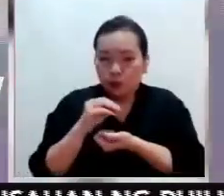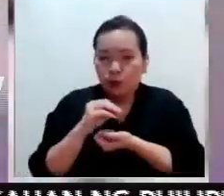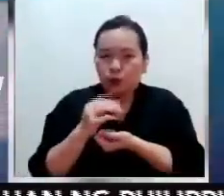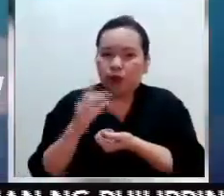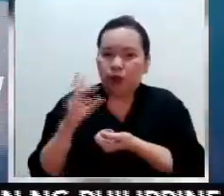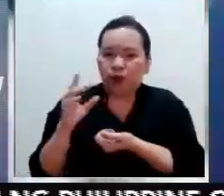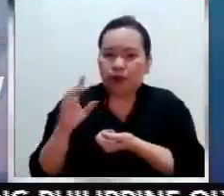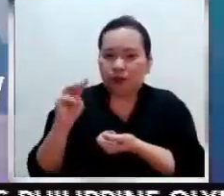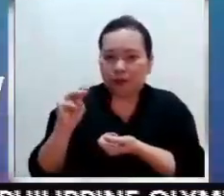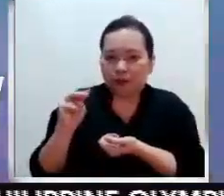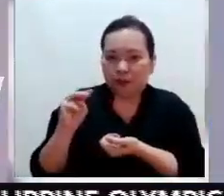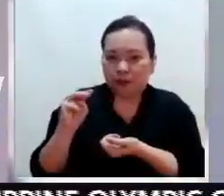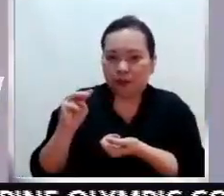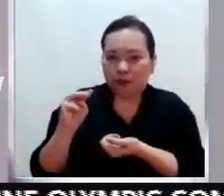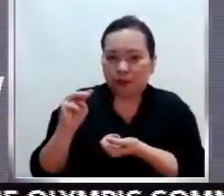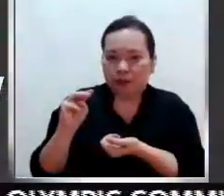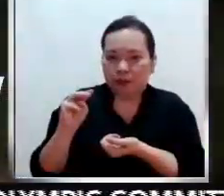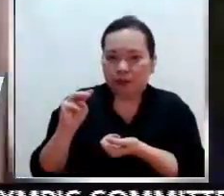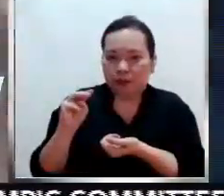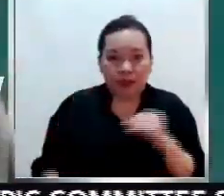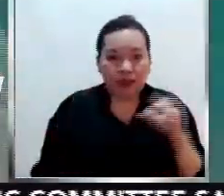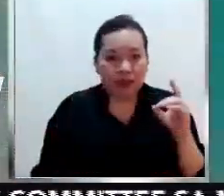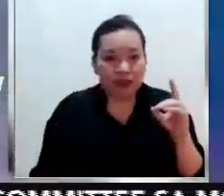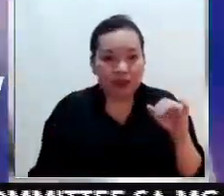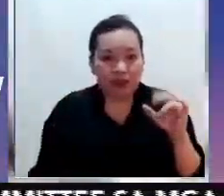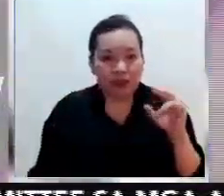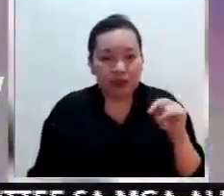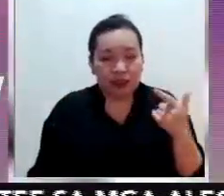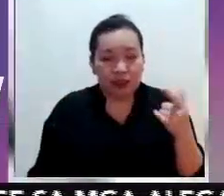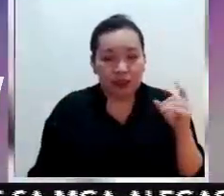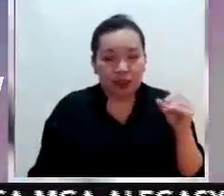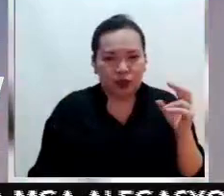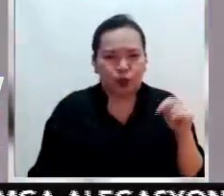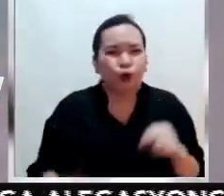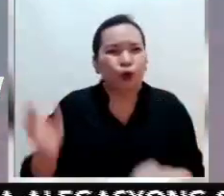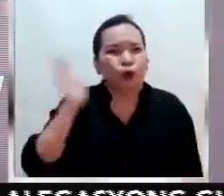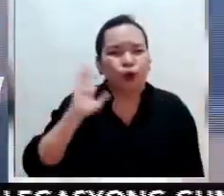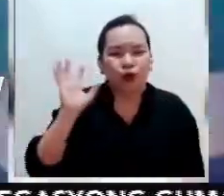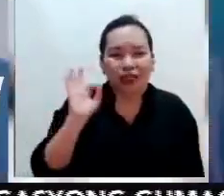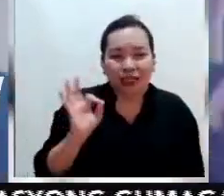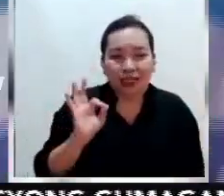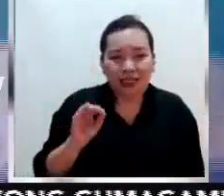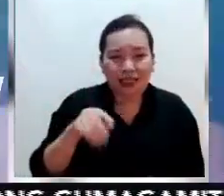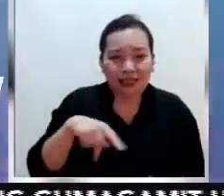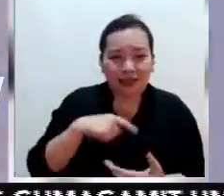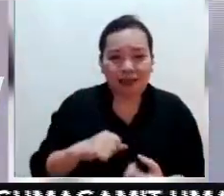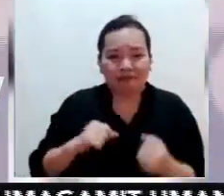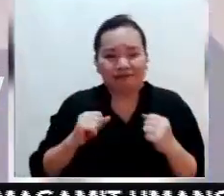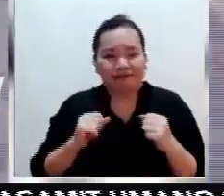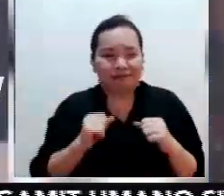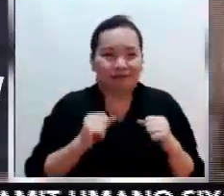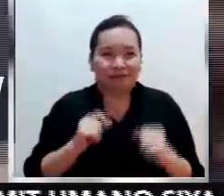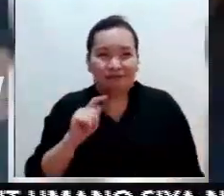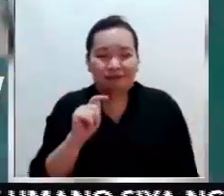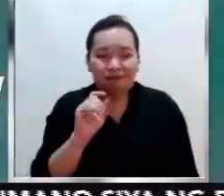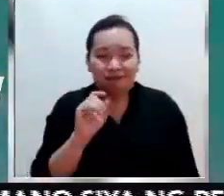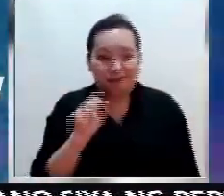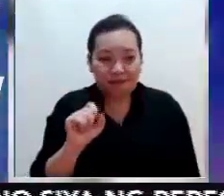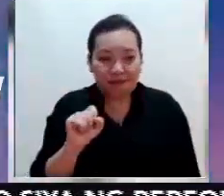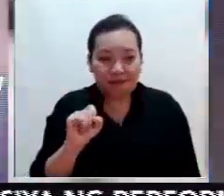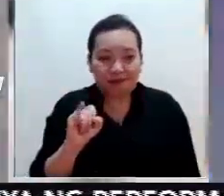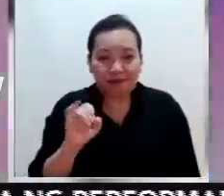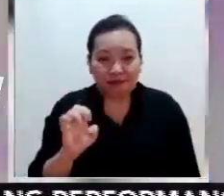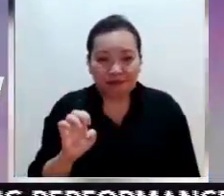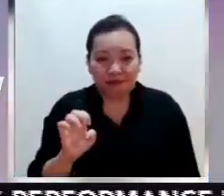Rivera at Ding Dong Dantes to the tune of 90s dance craze na Tootsie Roll. Ang pagpapayag na yan ni Yanya na makasayaw